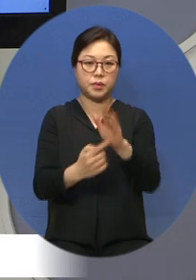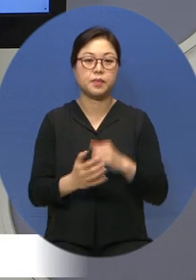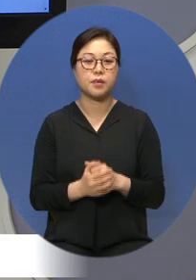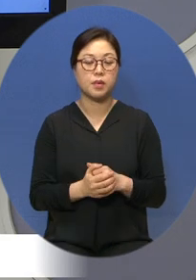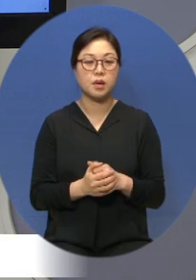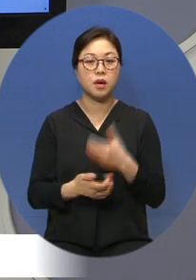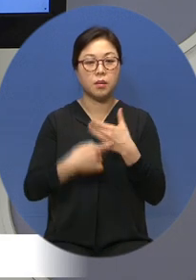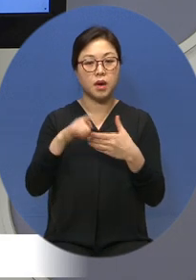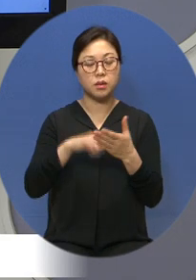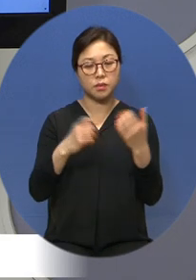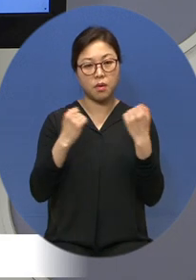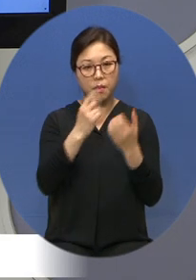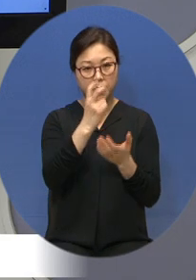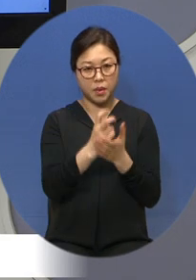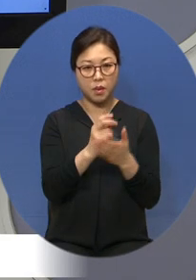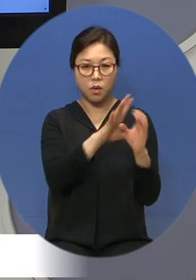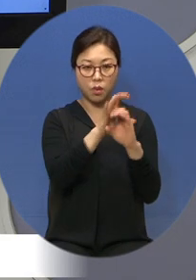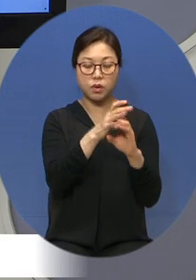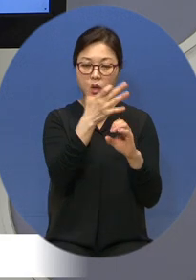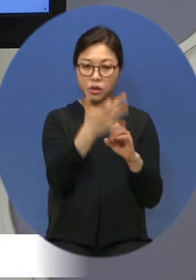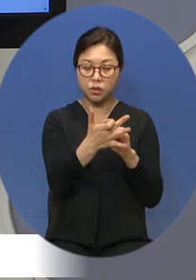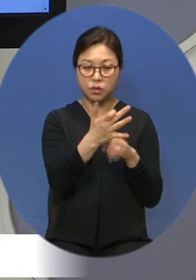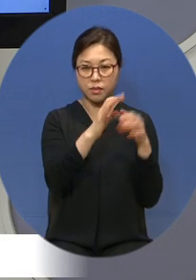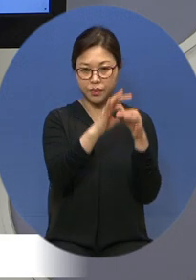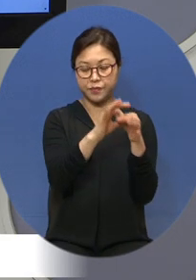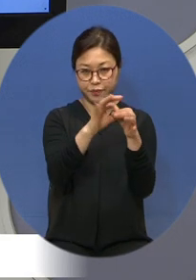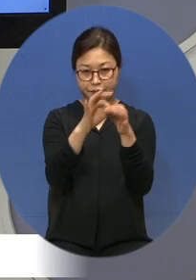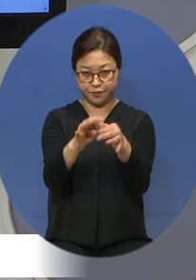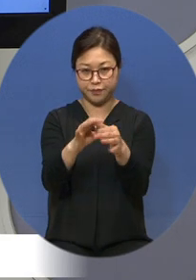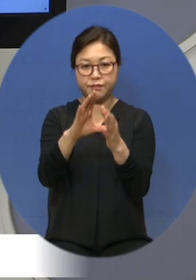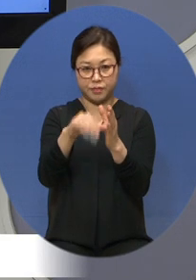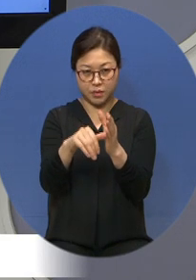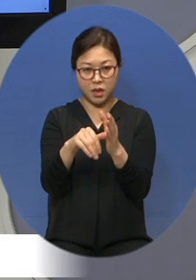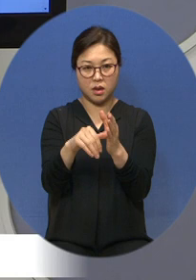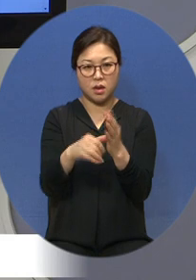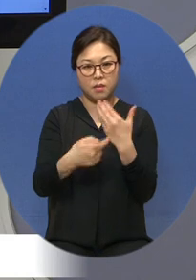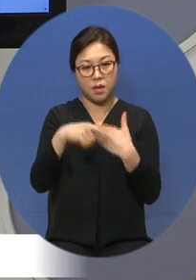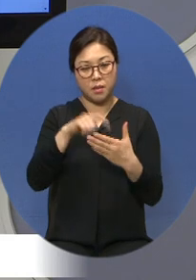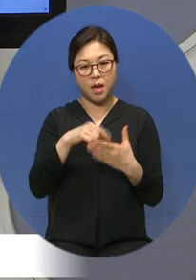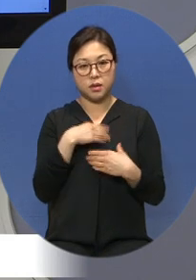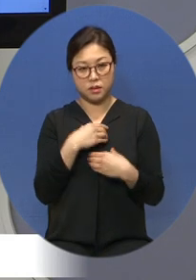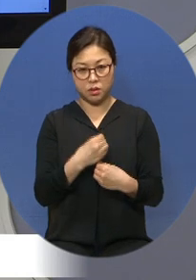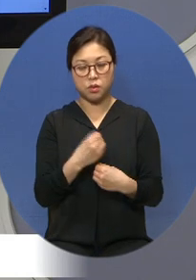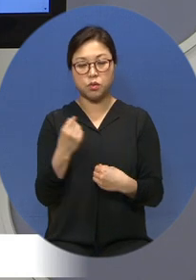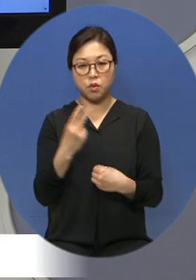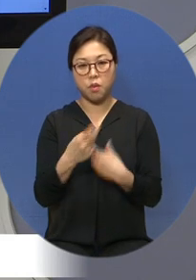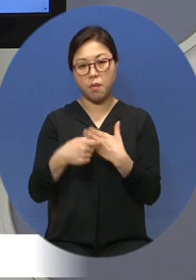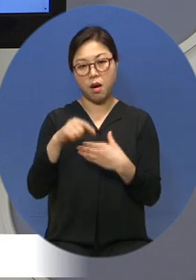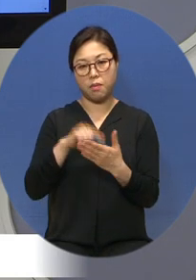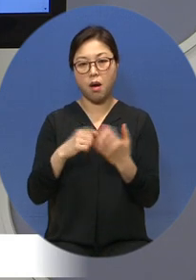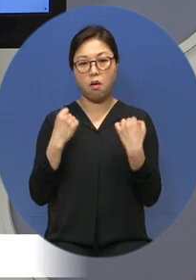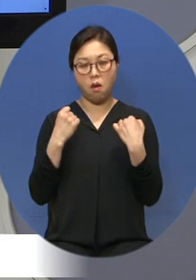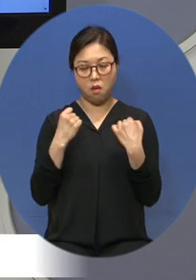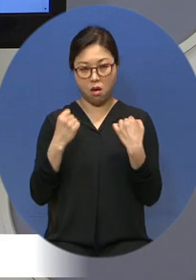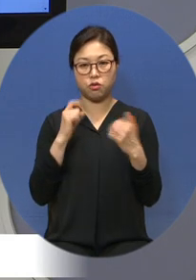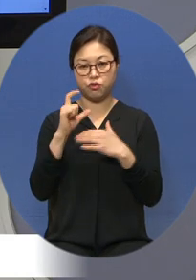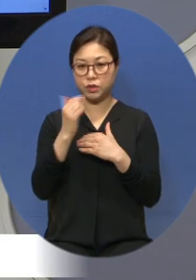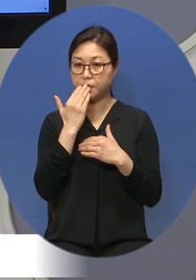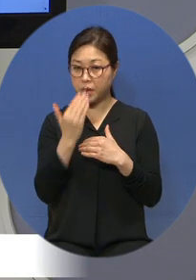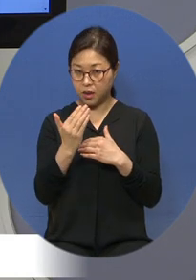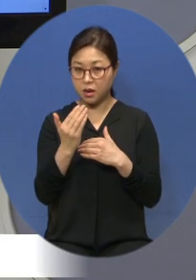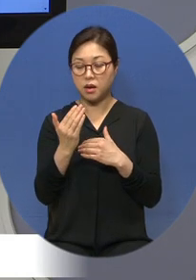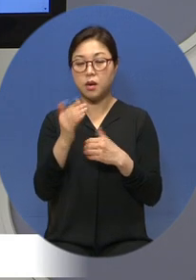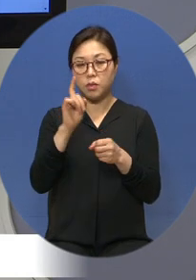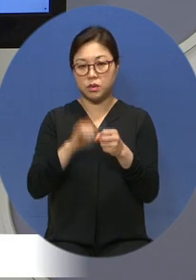마음건강 수칙은 코르 알고가 장기화되고 있는 상황에서 심리적 안정을 잡고 마음을 건강하게 유지하기